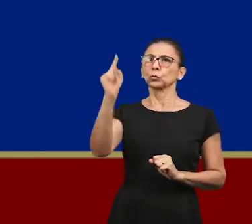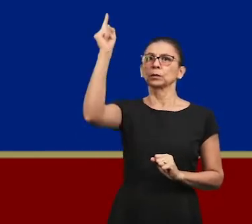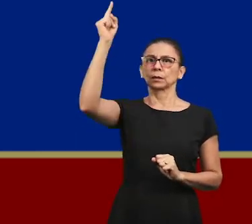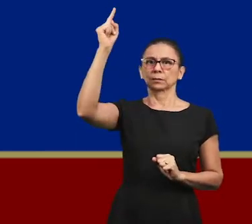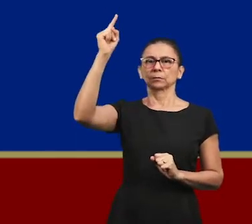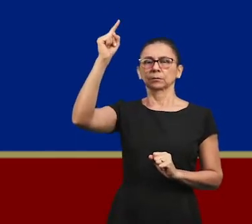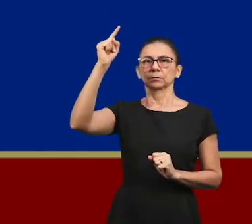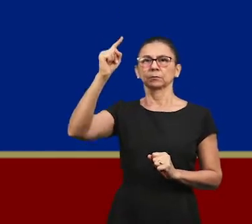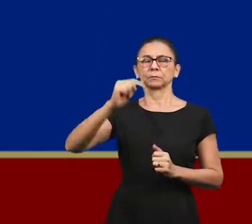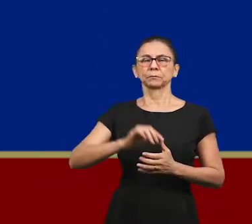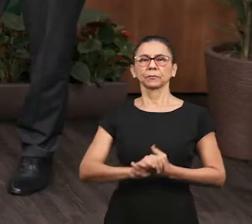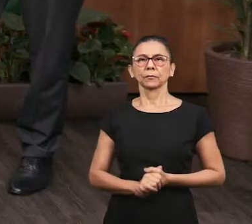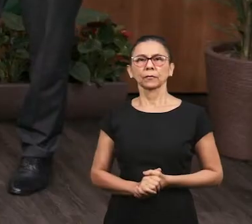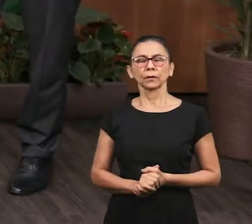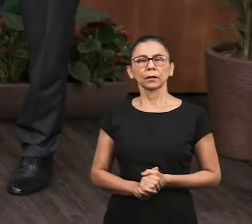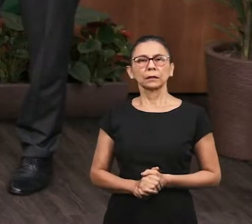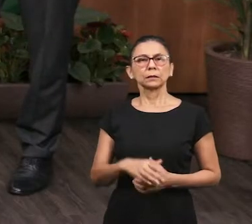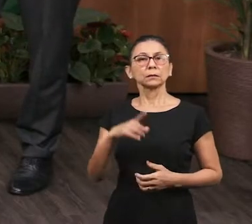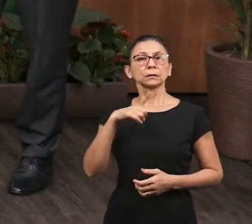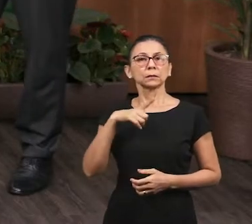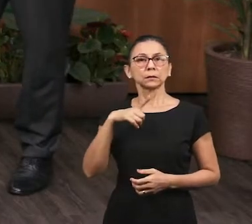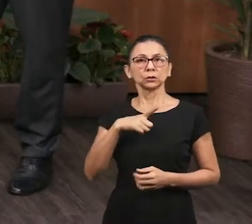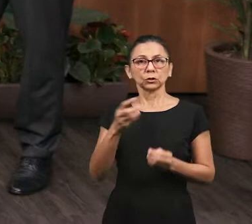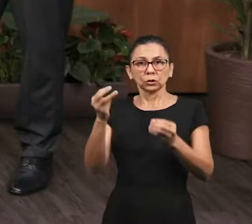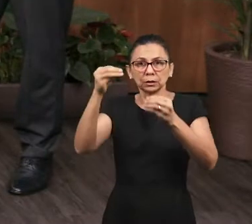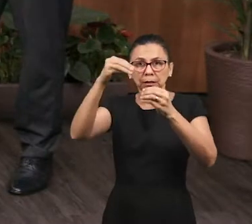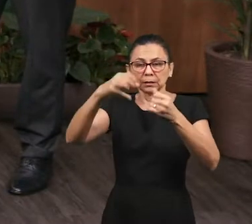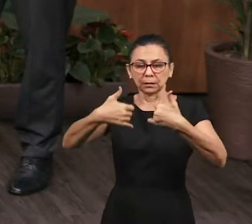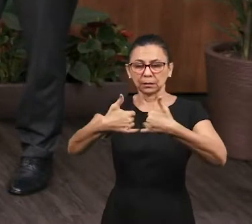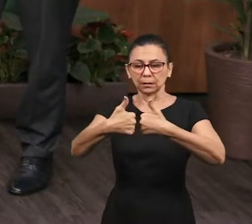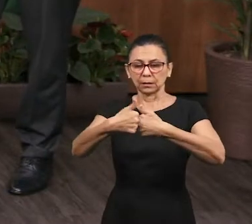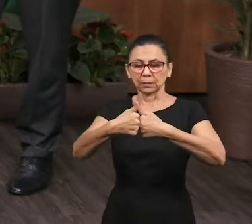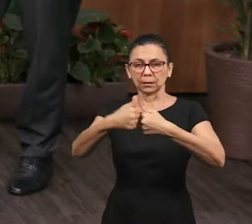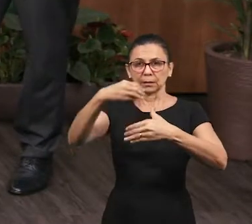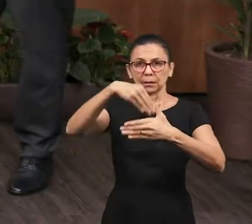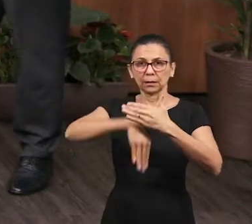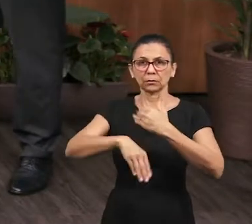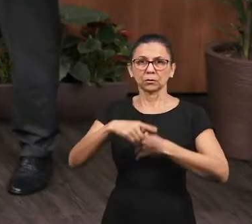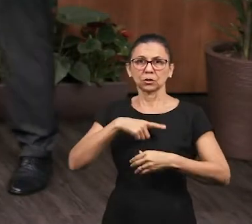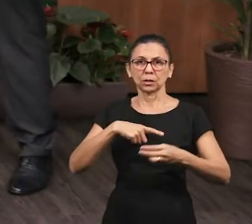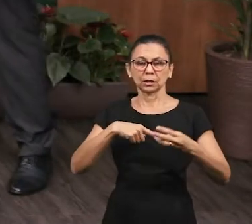Ковчег Завета была внутри себя, она